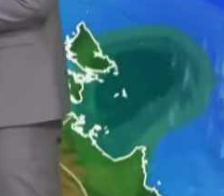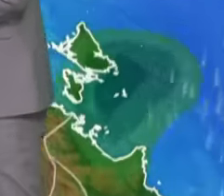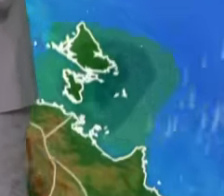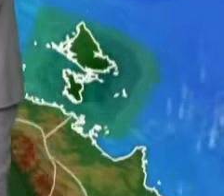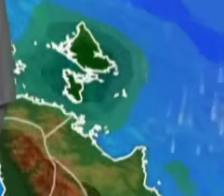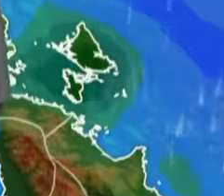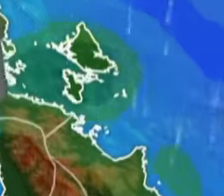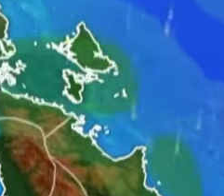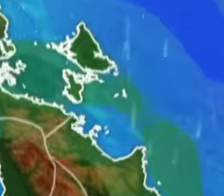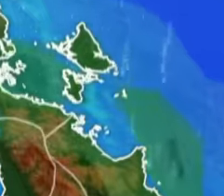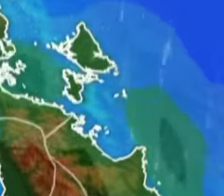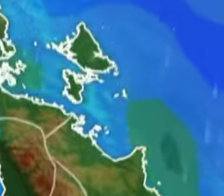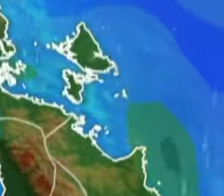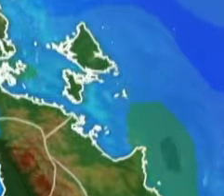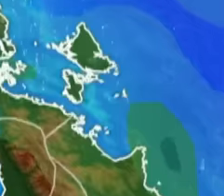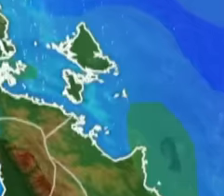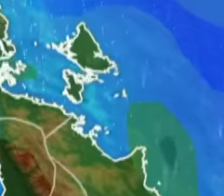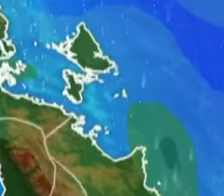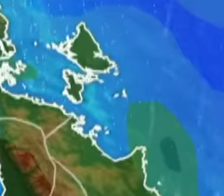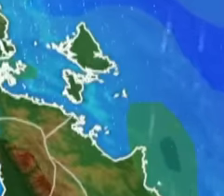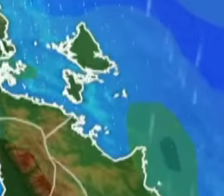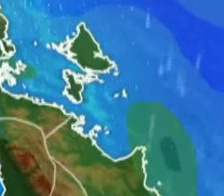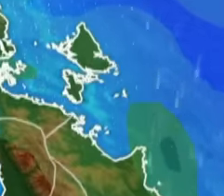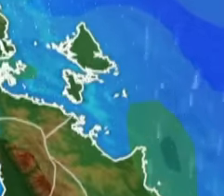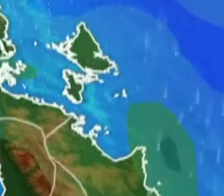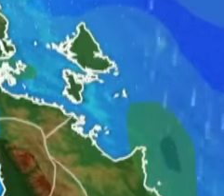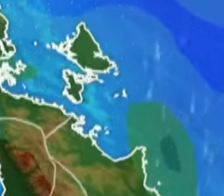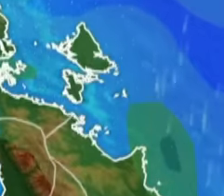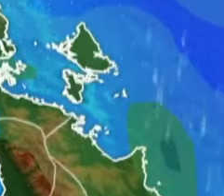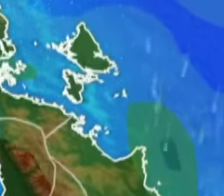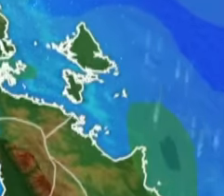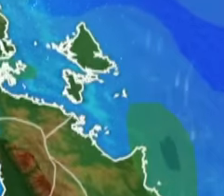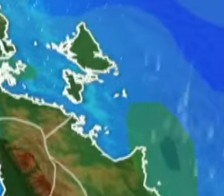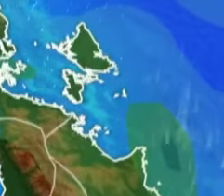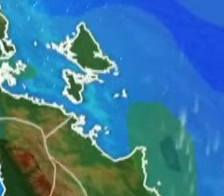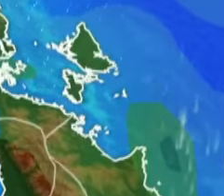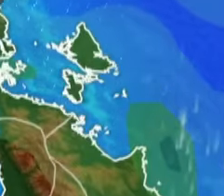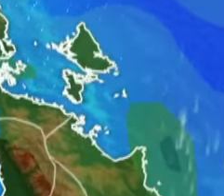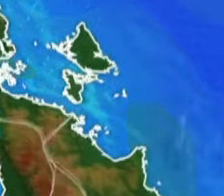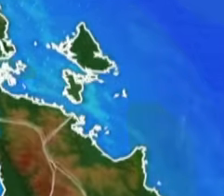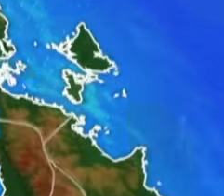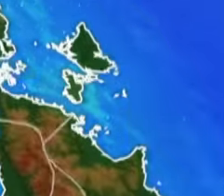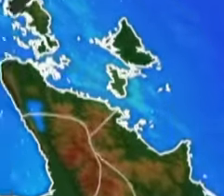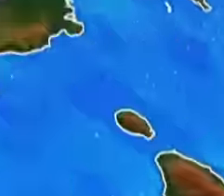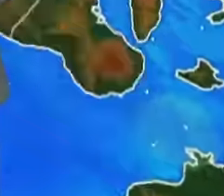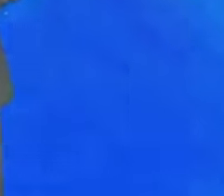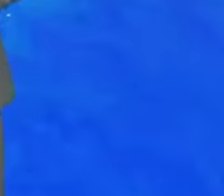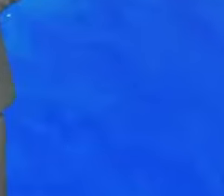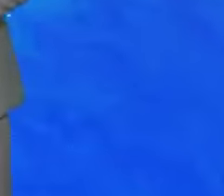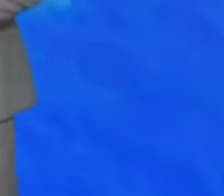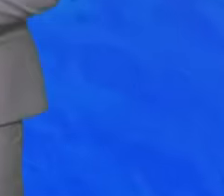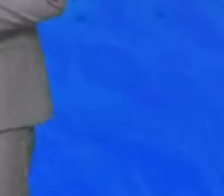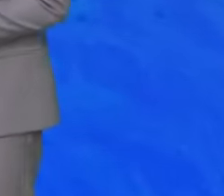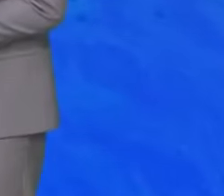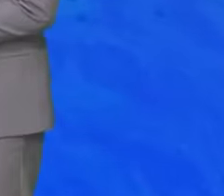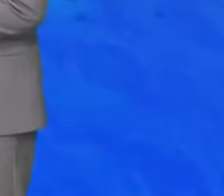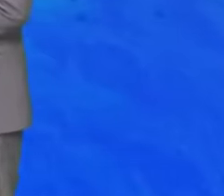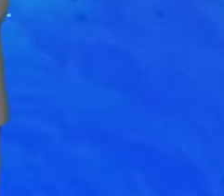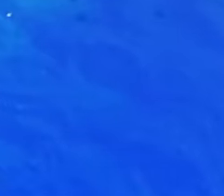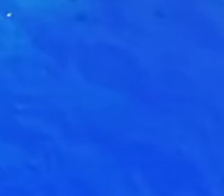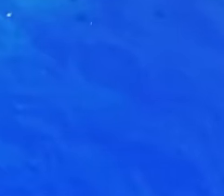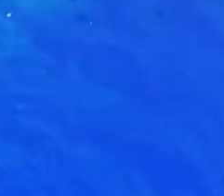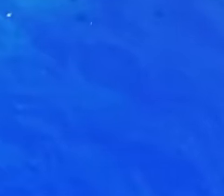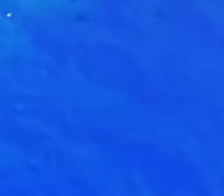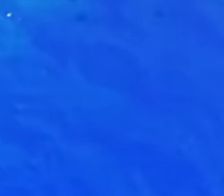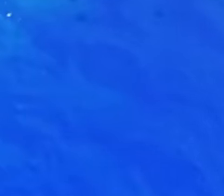po, sa Bohol, dito sa bahagi ng Aklan at sa Capiz. Sa Palawan naman, umaga hanggang tanghali may kaunting ulan